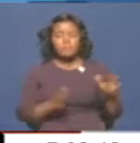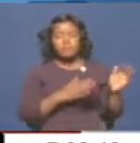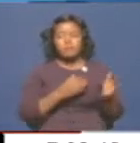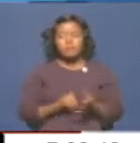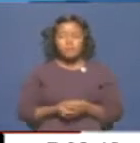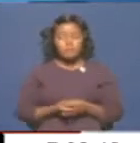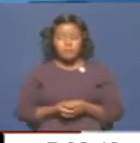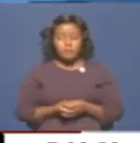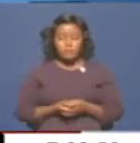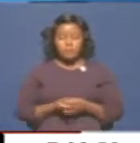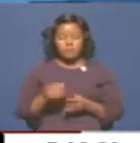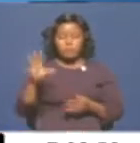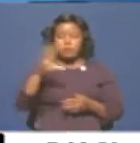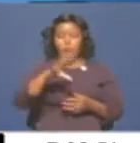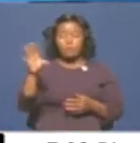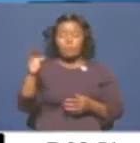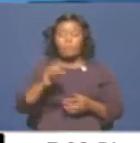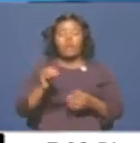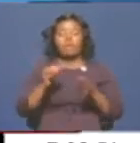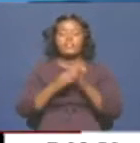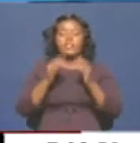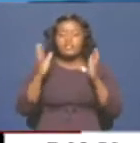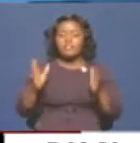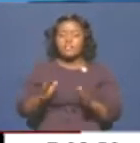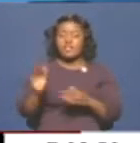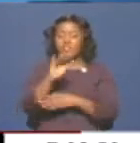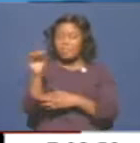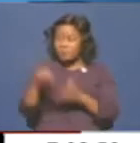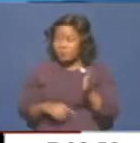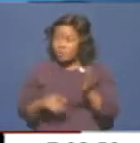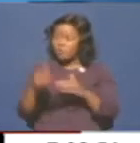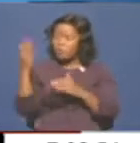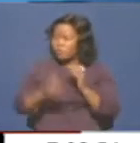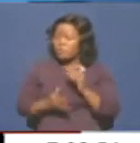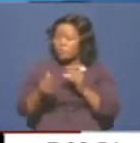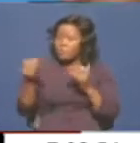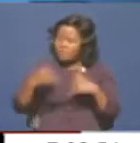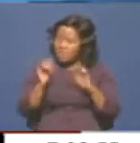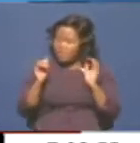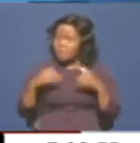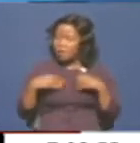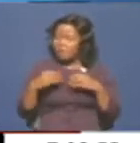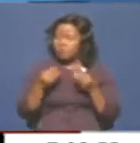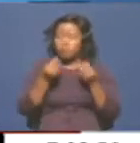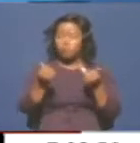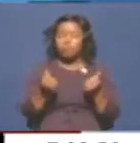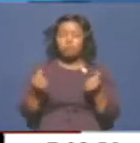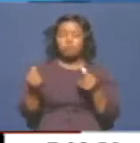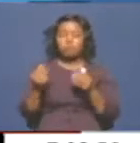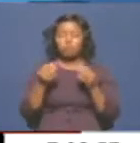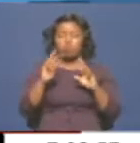Viongozi wa Kiafrika wamehimizwa wajiepushe kuitisha ufadhili wa mipango ya kukabiliana na mabadiliko ya hali ya anga ili